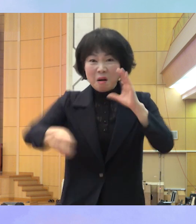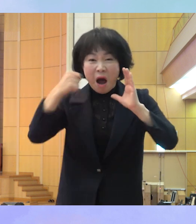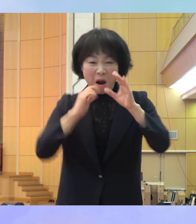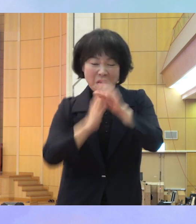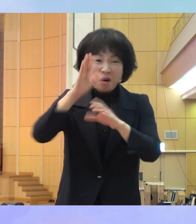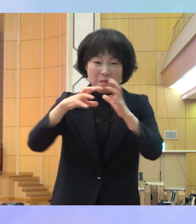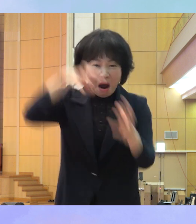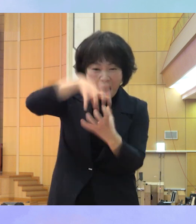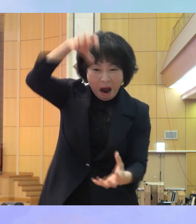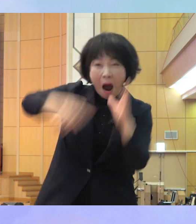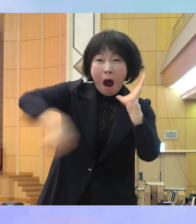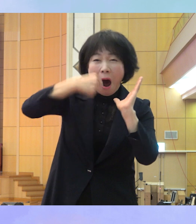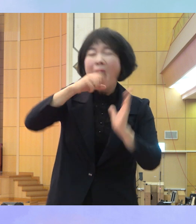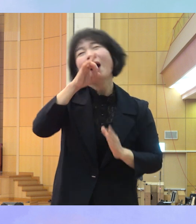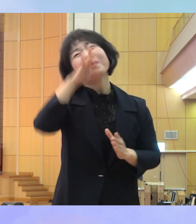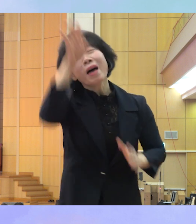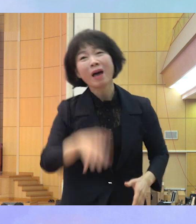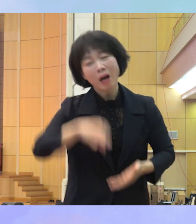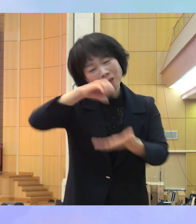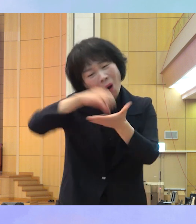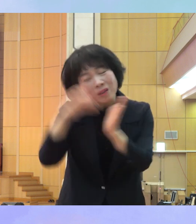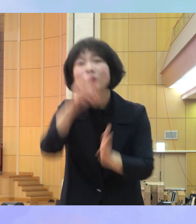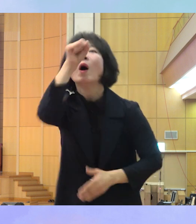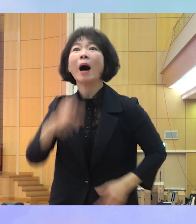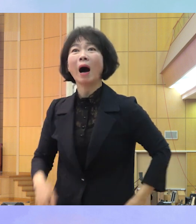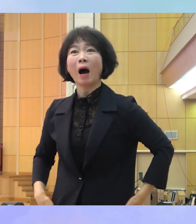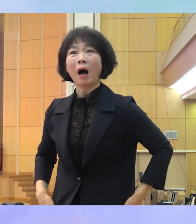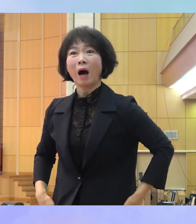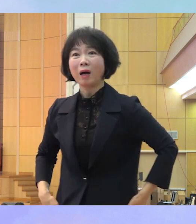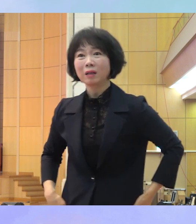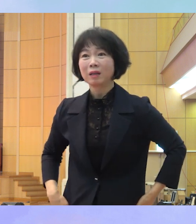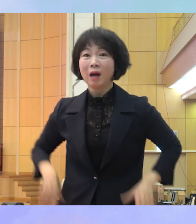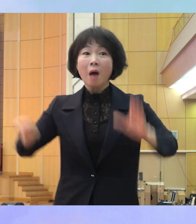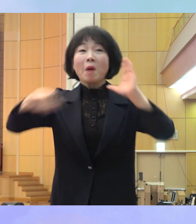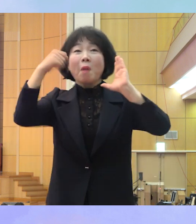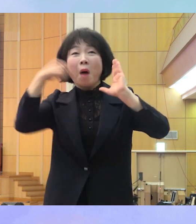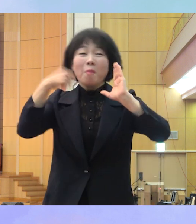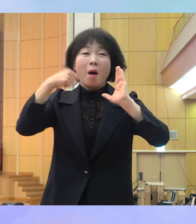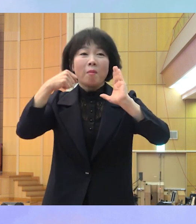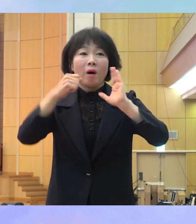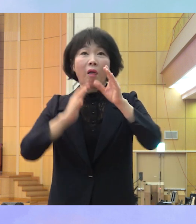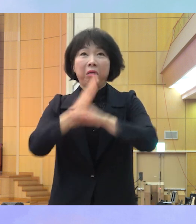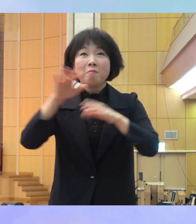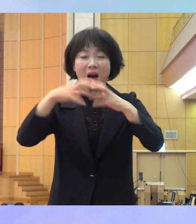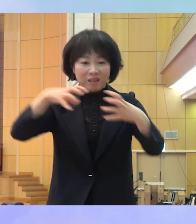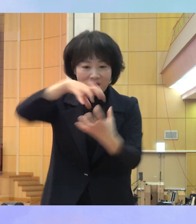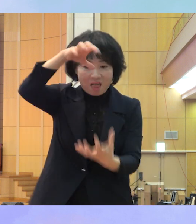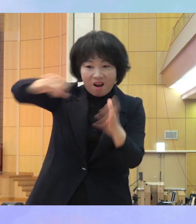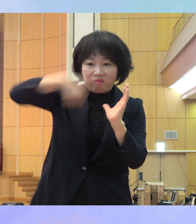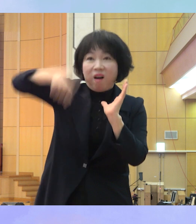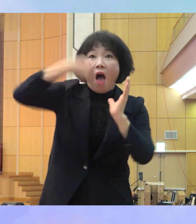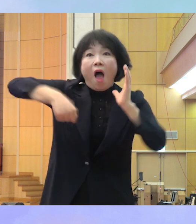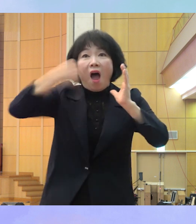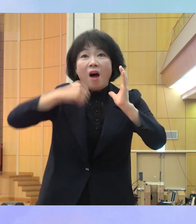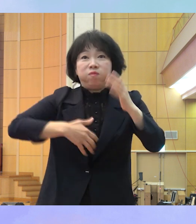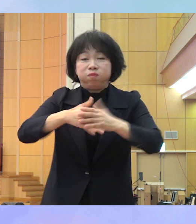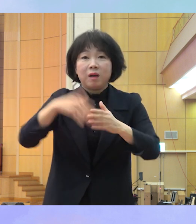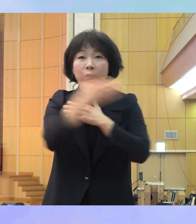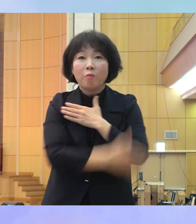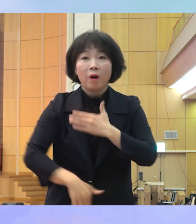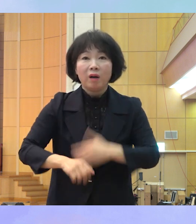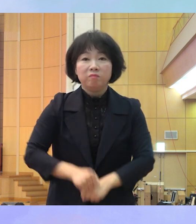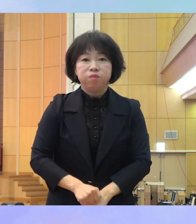먹어서. 그 영양분은 참 중요한데 먹고 남아 돌아가서 그게 내 몸에 쌓이고